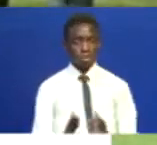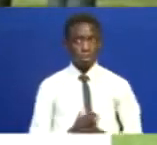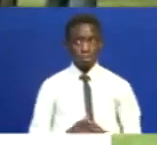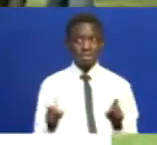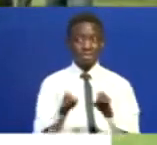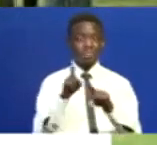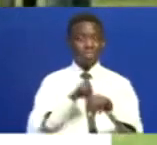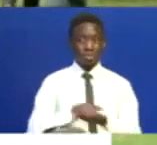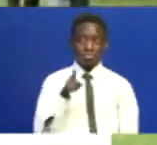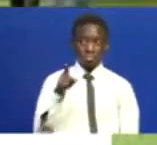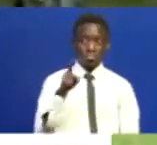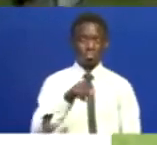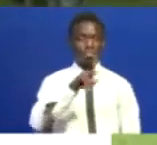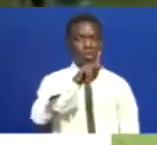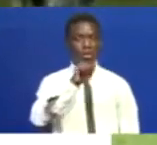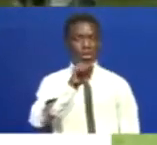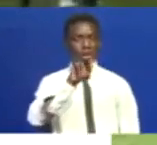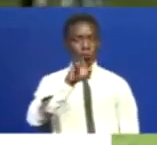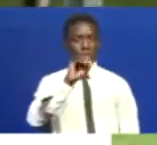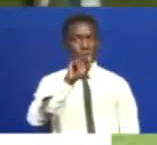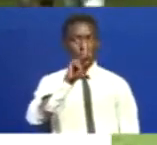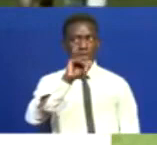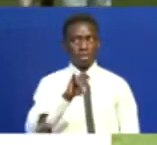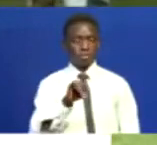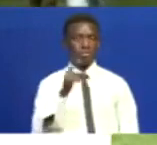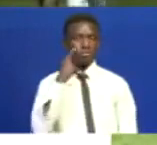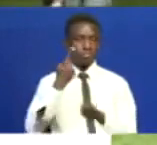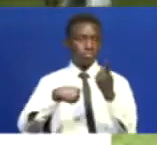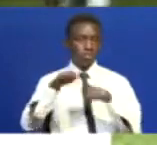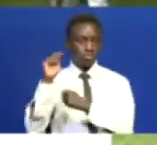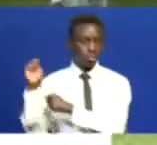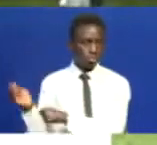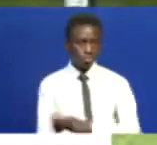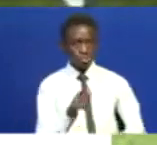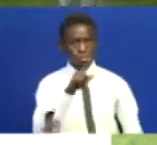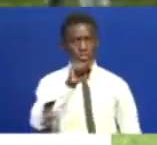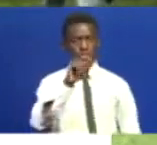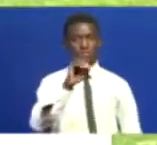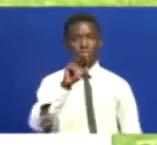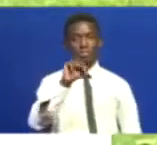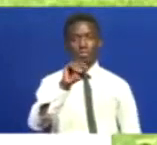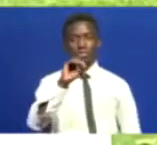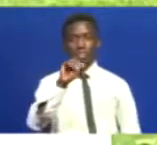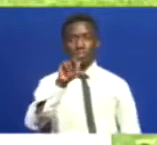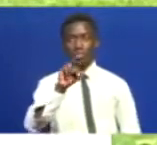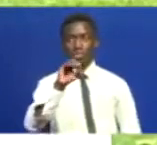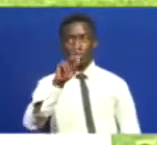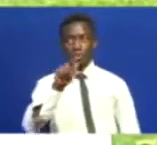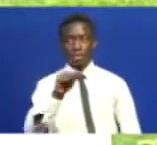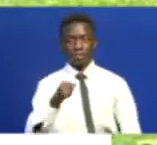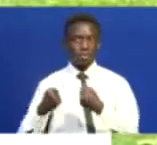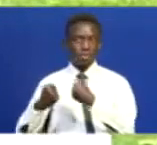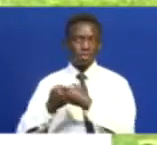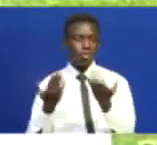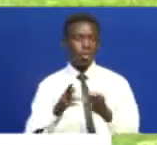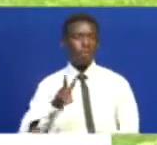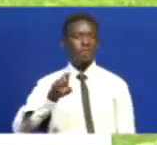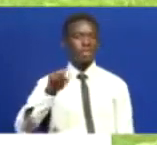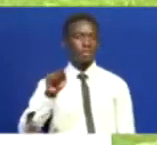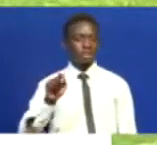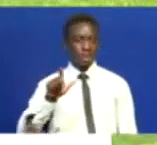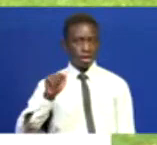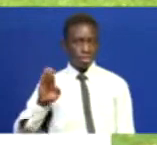huo huo, Karoki Madhu alishinda mashindano ya gofu ya Tononoka yaliyoandaliwa katika kilabu cha michezo cha Vetlab.